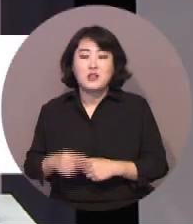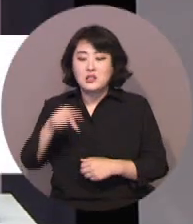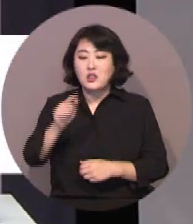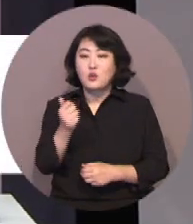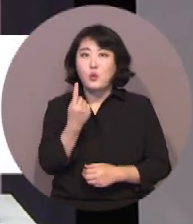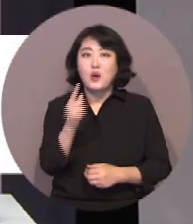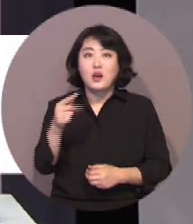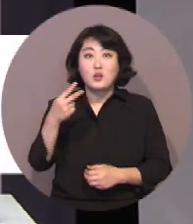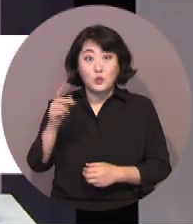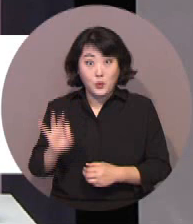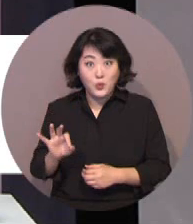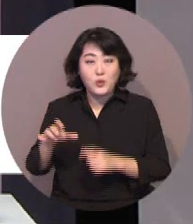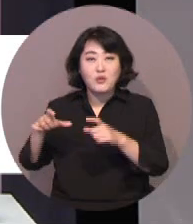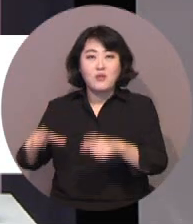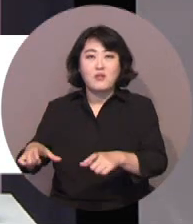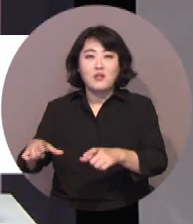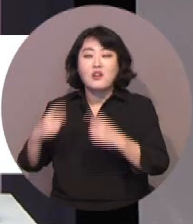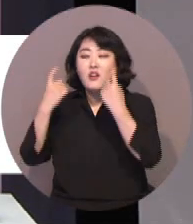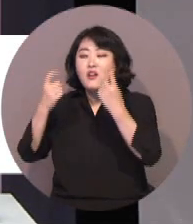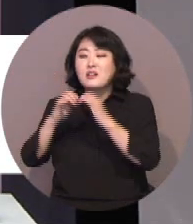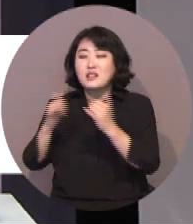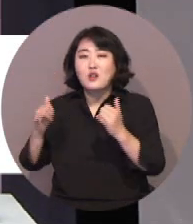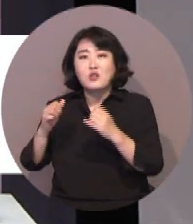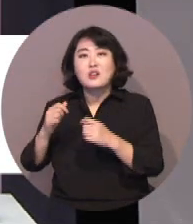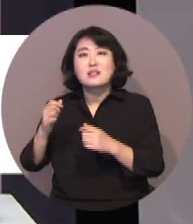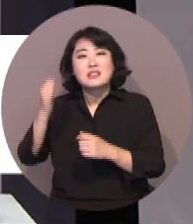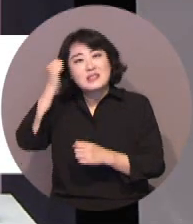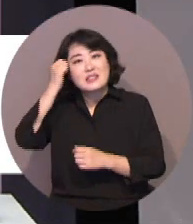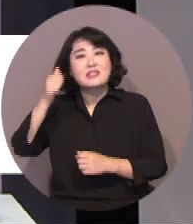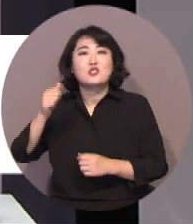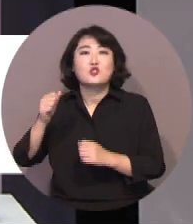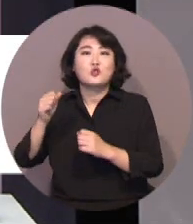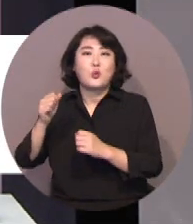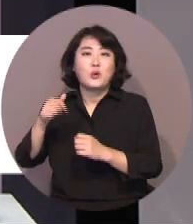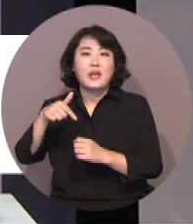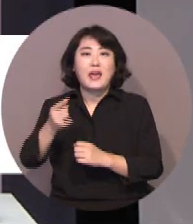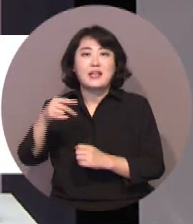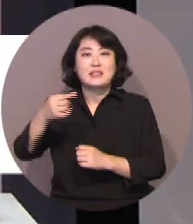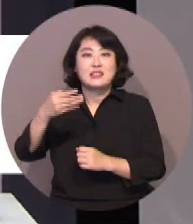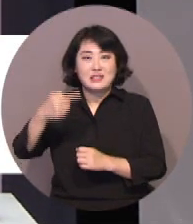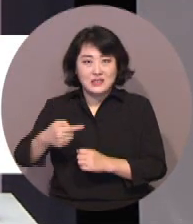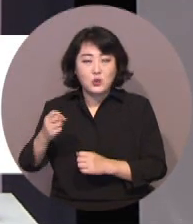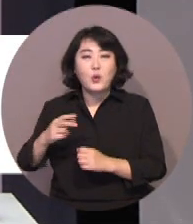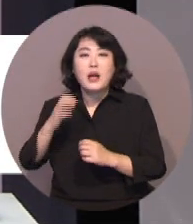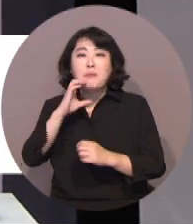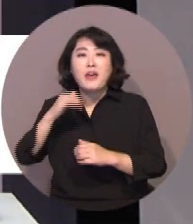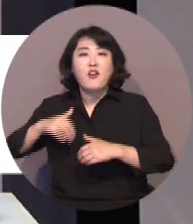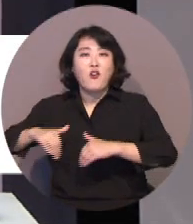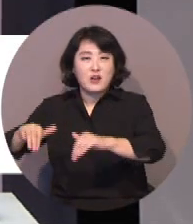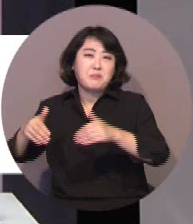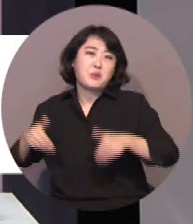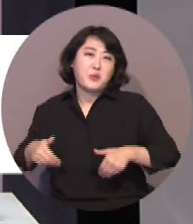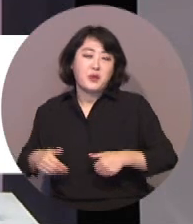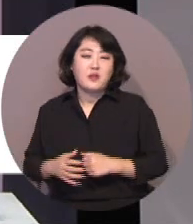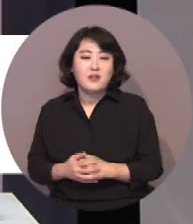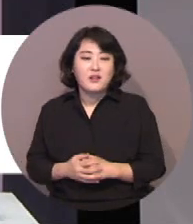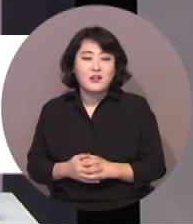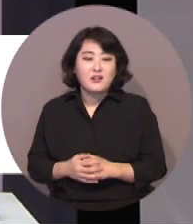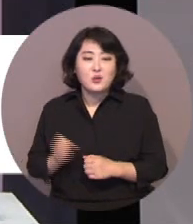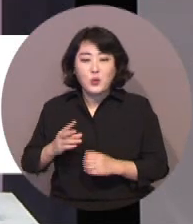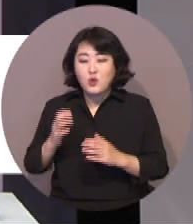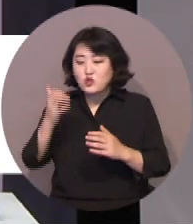게스트하우스와 카페 거리를 조성하게 씁니다 아울러 숭 남도 좀 관 사촌 등 문 데 근데 문화유산을 활용한